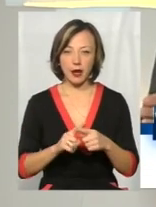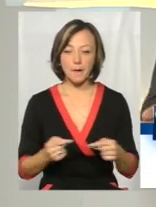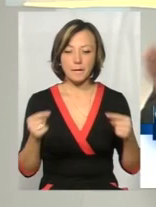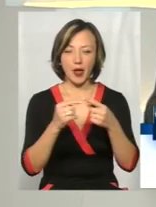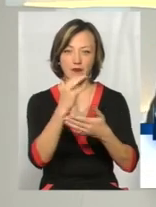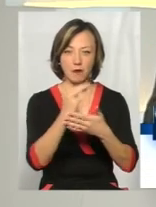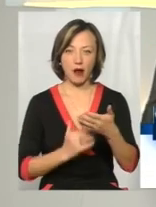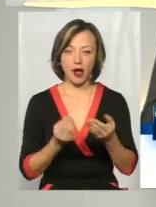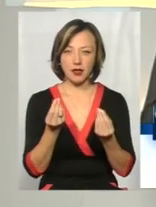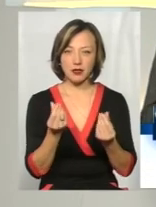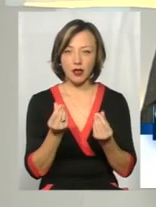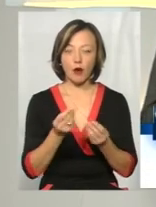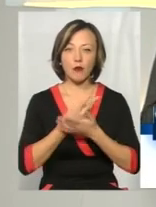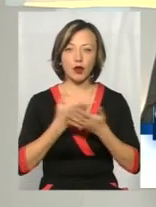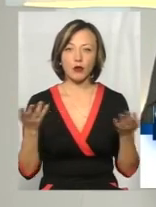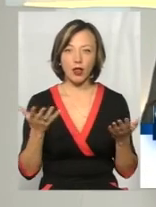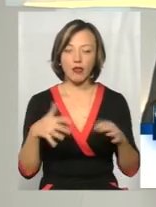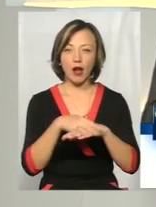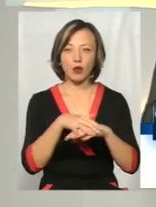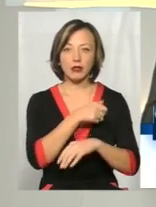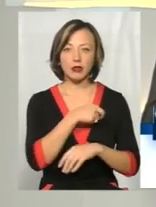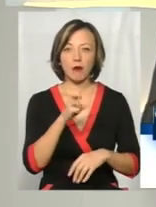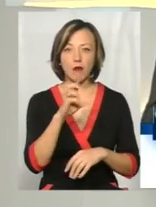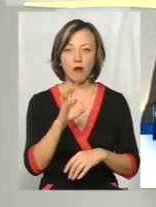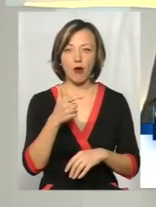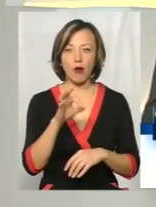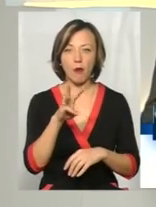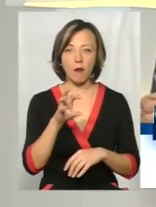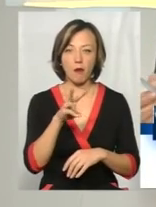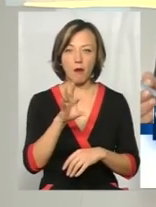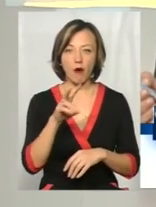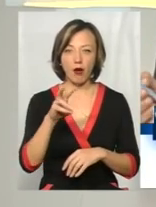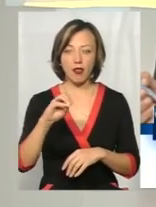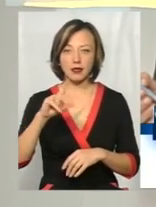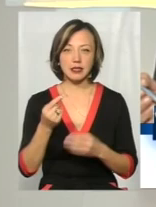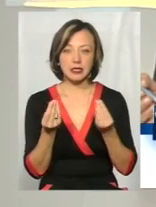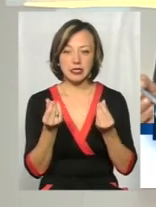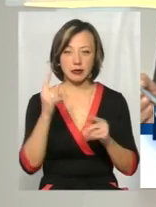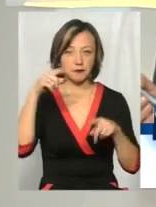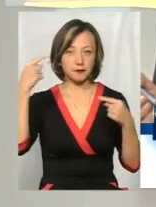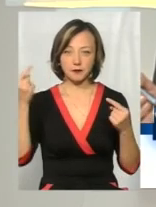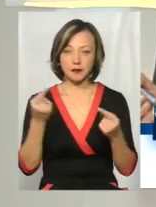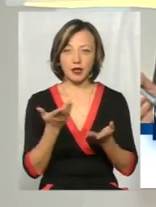оприлюднила народний депутат Ольга Богомолець, яких там ціни, просто захмарні, там, до прикладу,